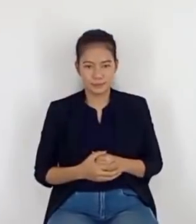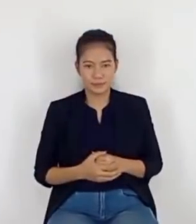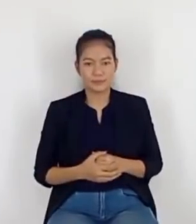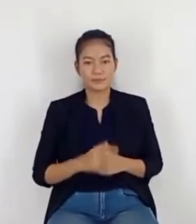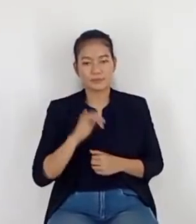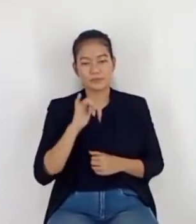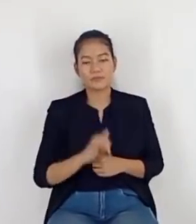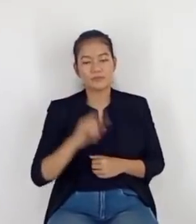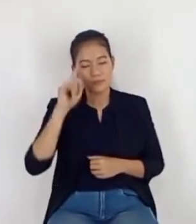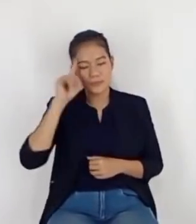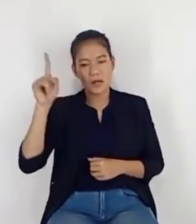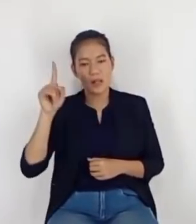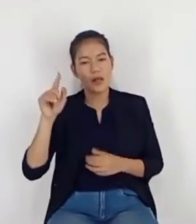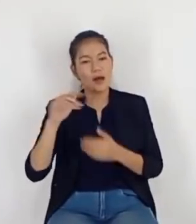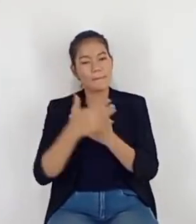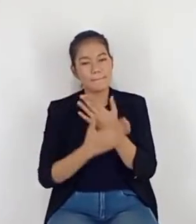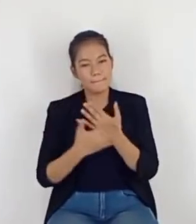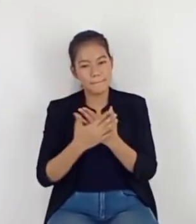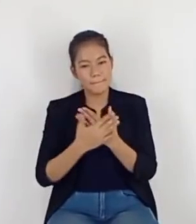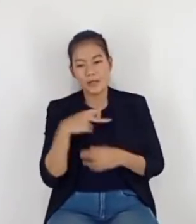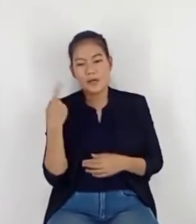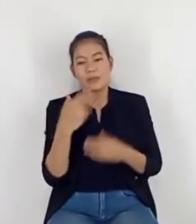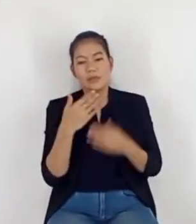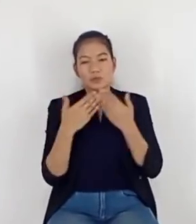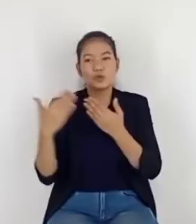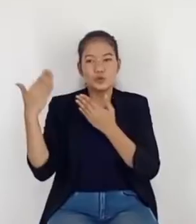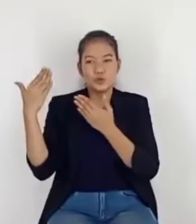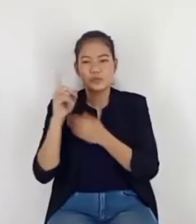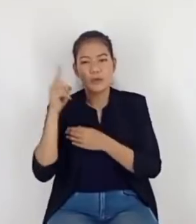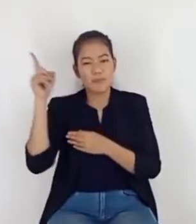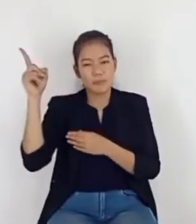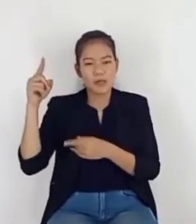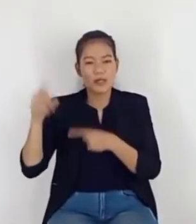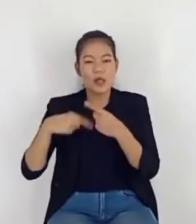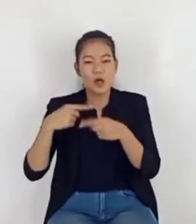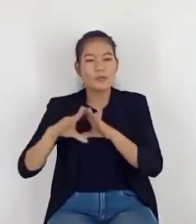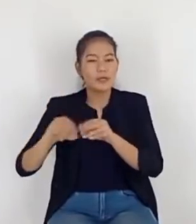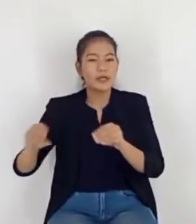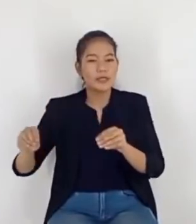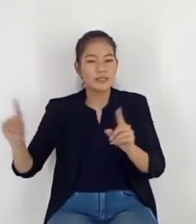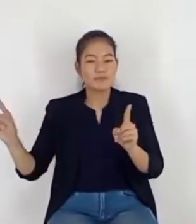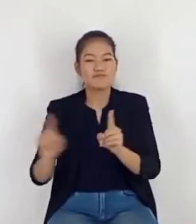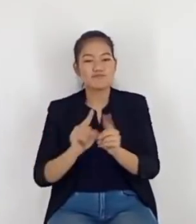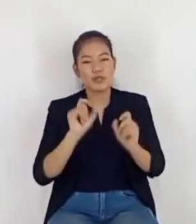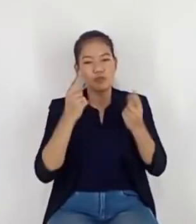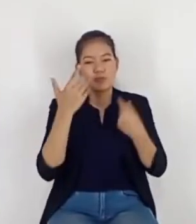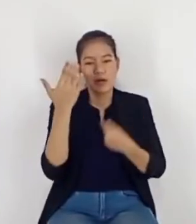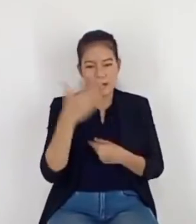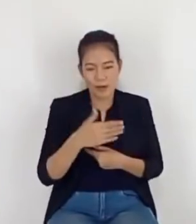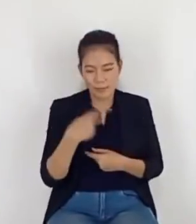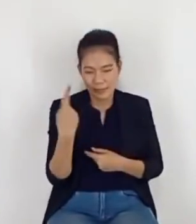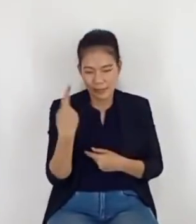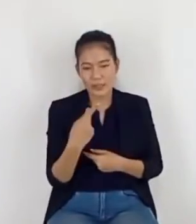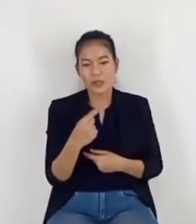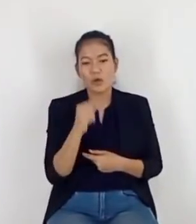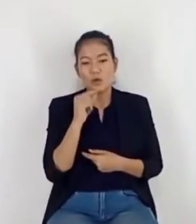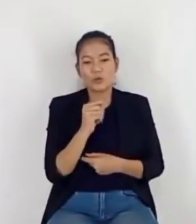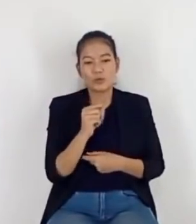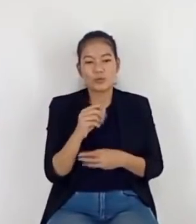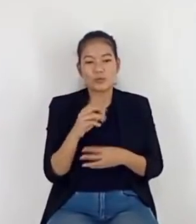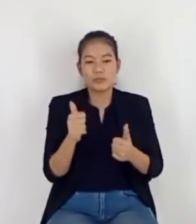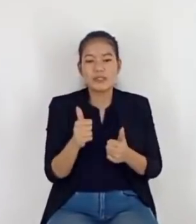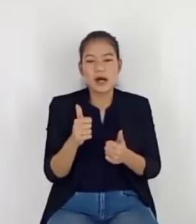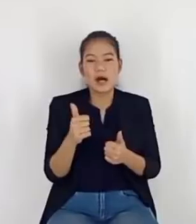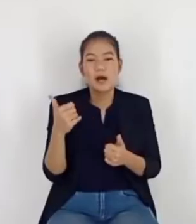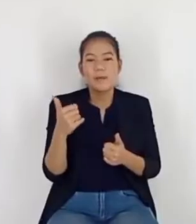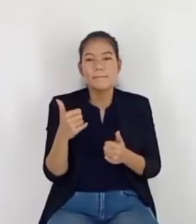Ya Allah yang Maha Pengasih, kami bersyukur karena Engkau setia bekerja dalam hidup kami, memampukan kami menanggapi